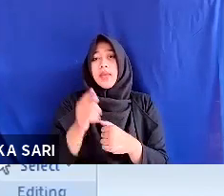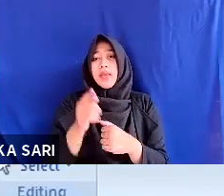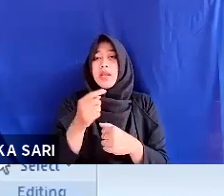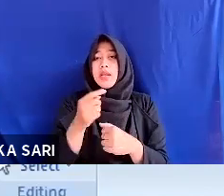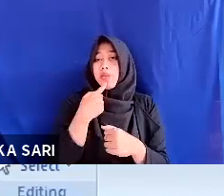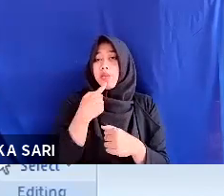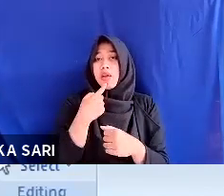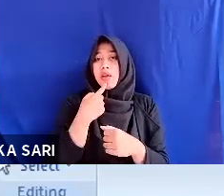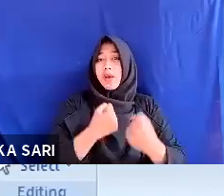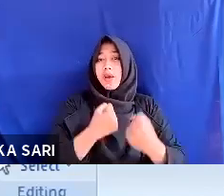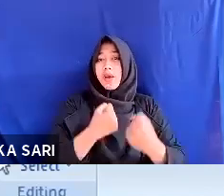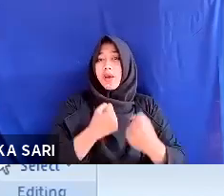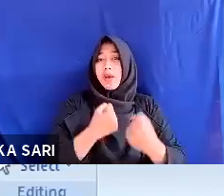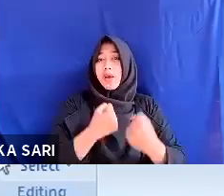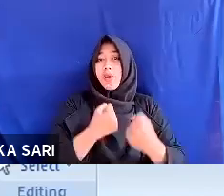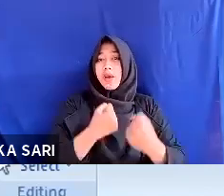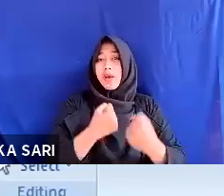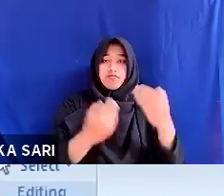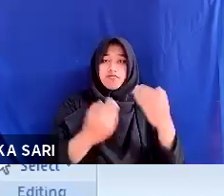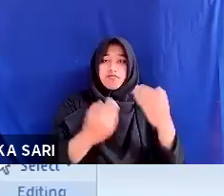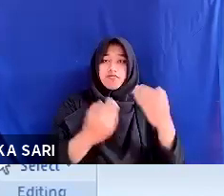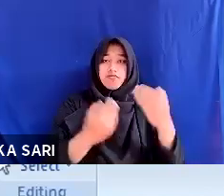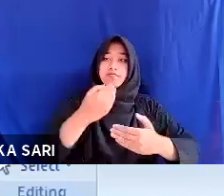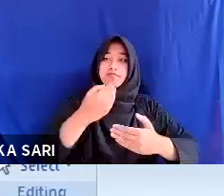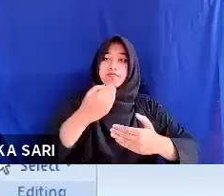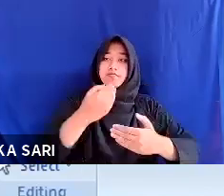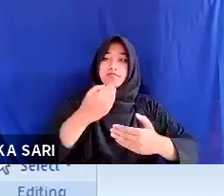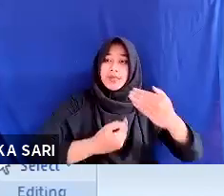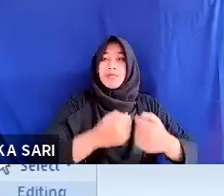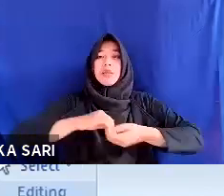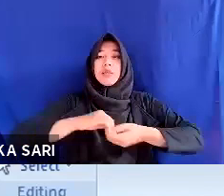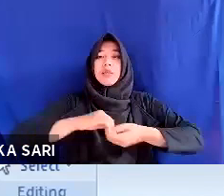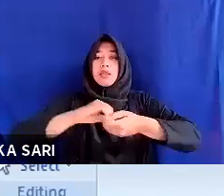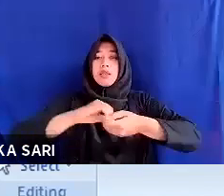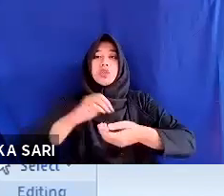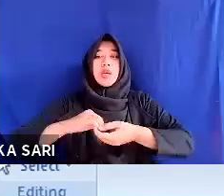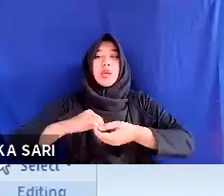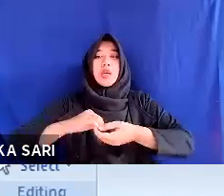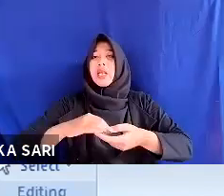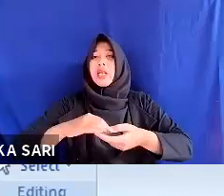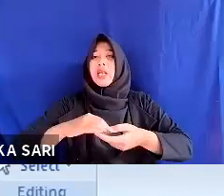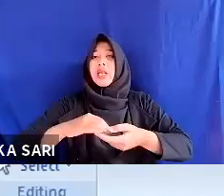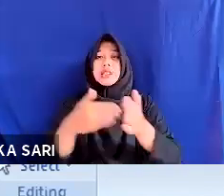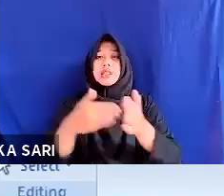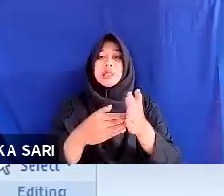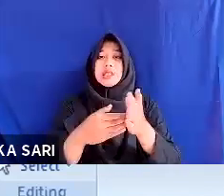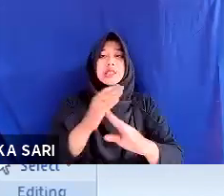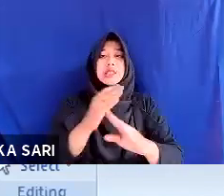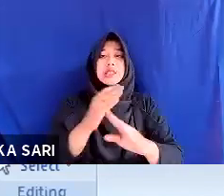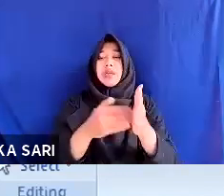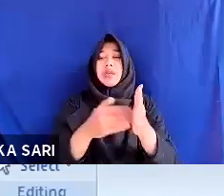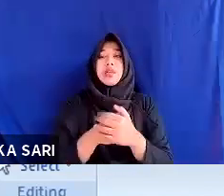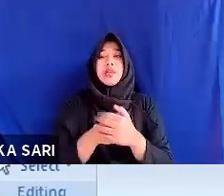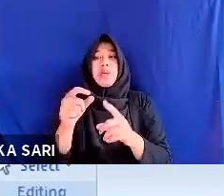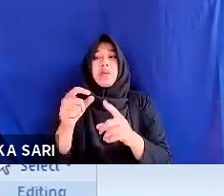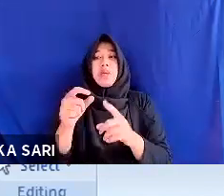sebuah solidaritas. Dan ini solidaritas tanpa batas. Ada upaya untuk pemanfaatan pekarangan sekitar rumah. Tidak ada tanah kosong yang tidak ditanami